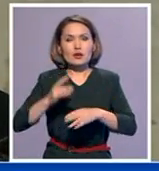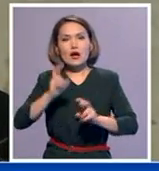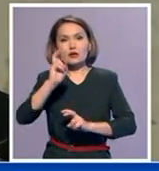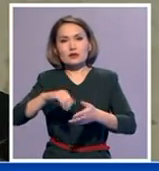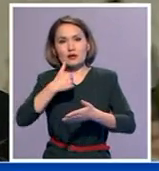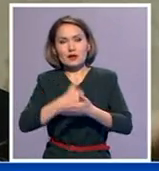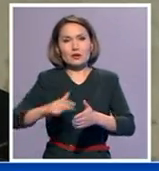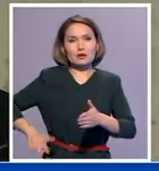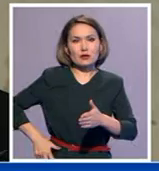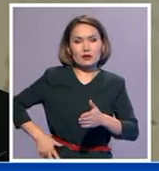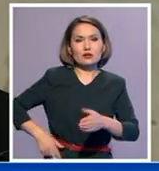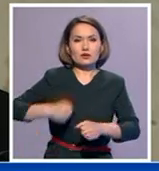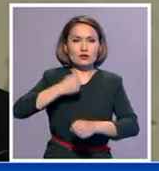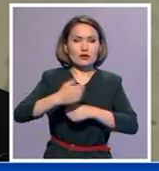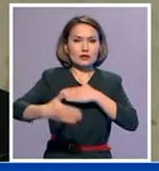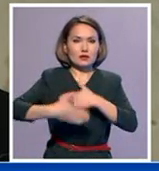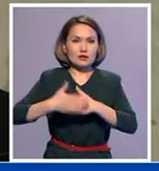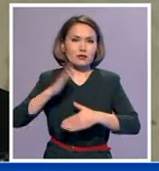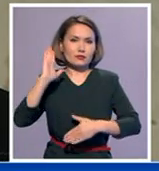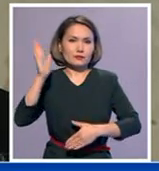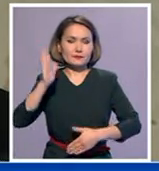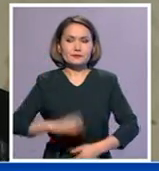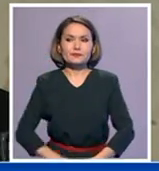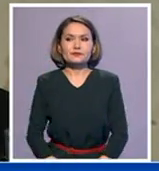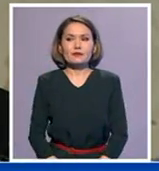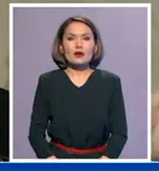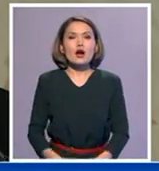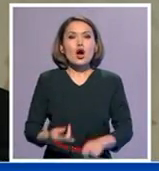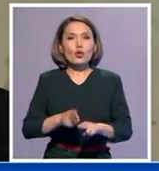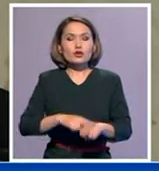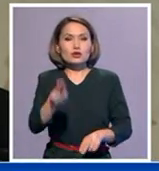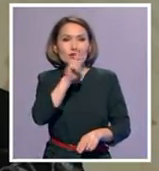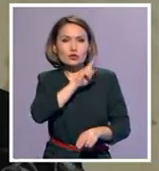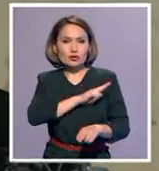жаңа адвокаттың басшысын, яки болмаса бір жылдың көлемінде осы жұмысты атқармайтындай.